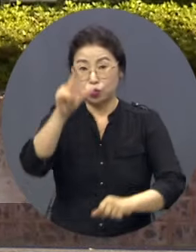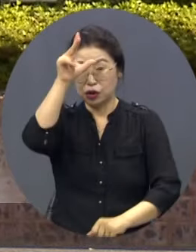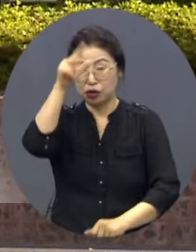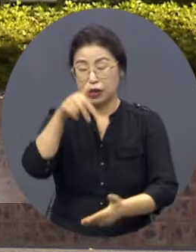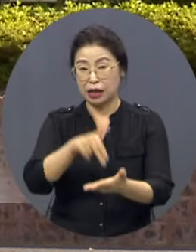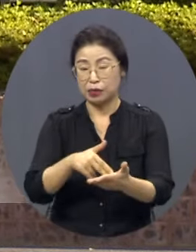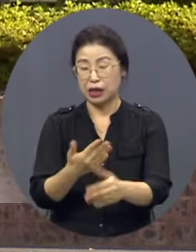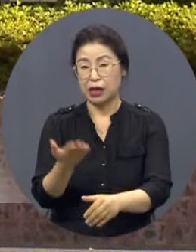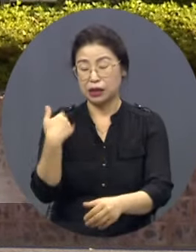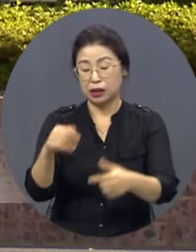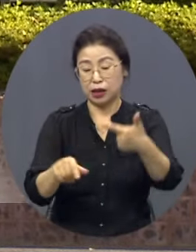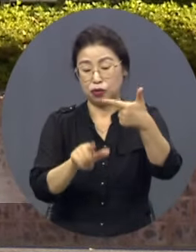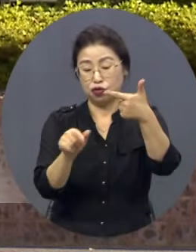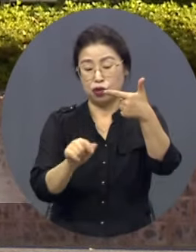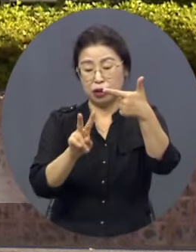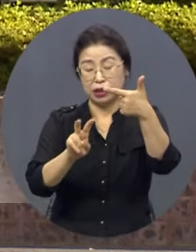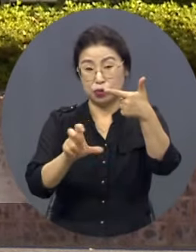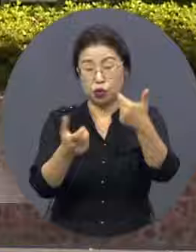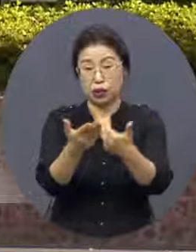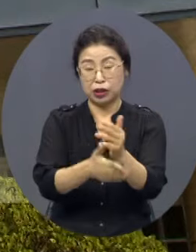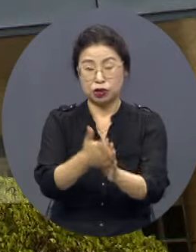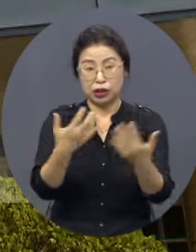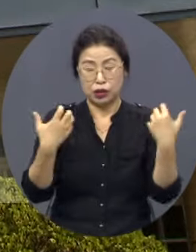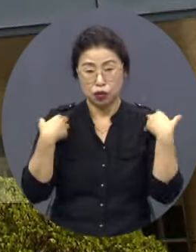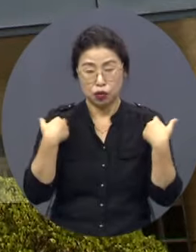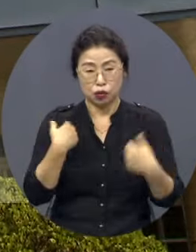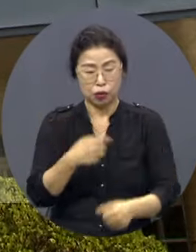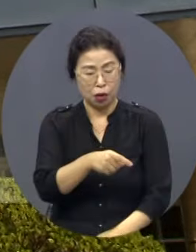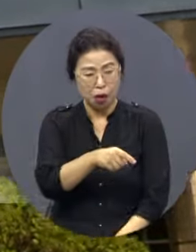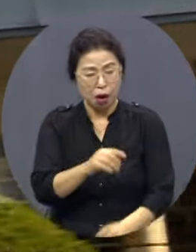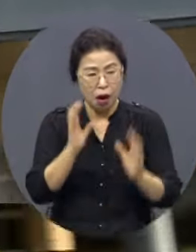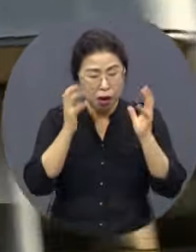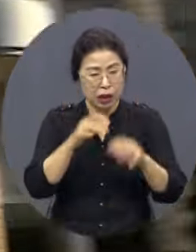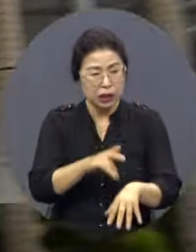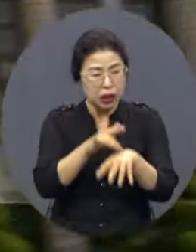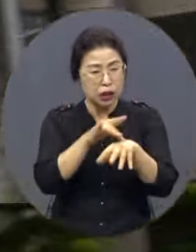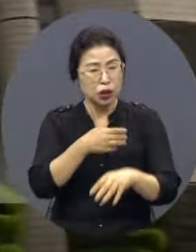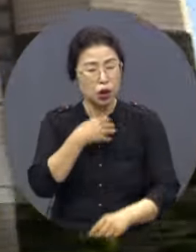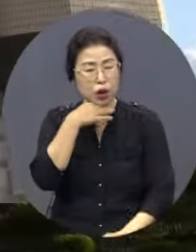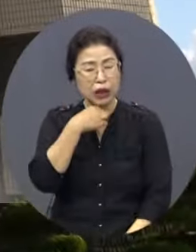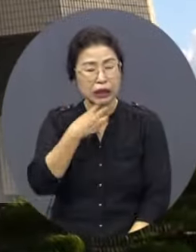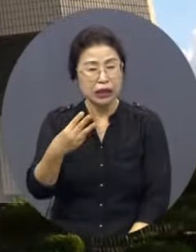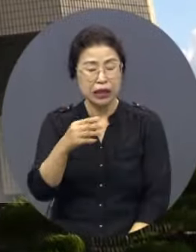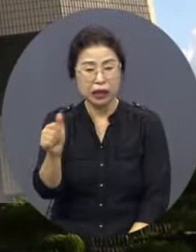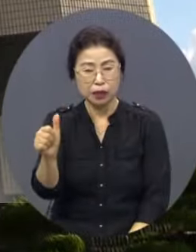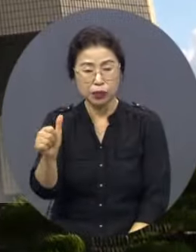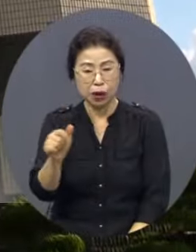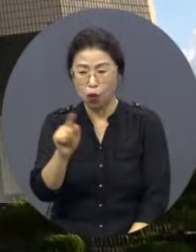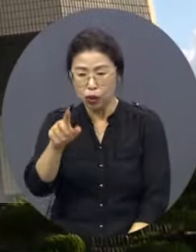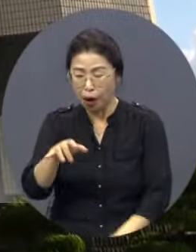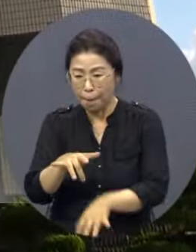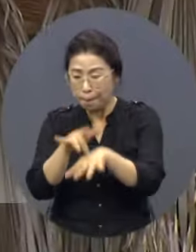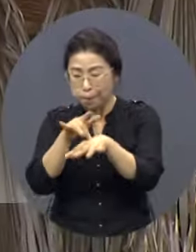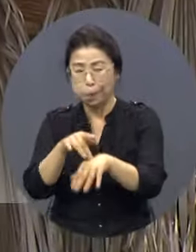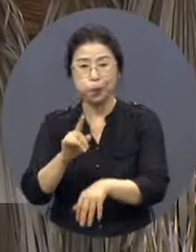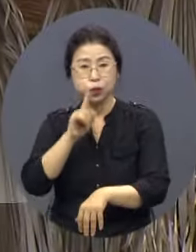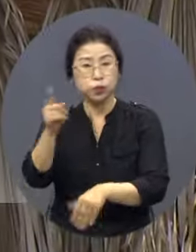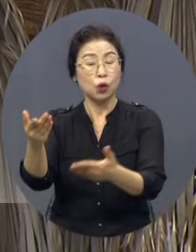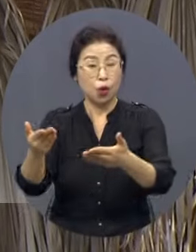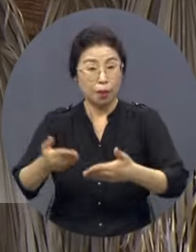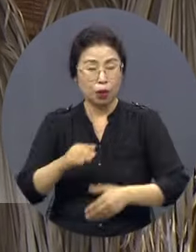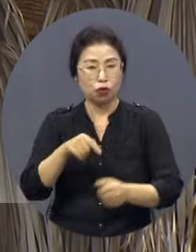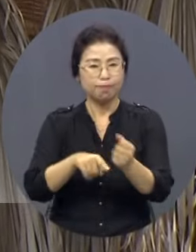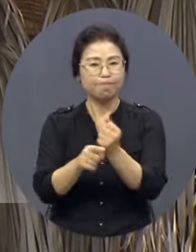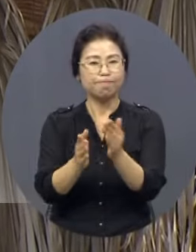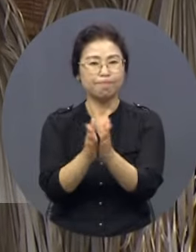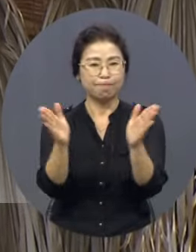제주동부경찰서는 지난달 25일 제주시로부터 위기 아동으로 분류된 3살 남자아이의 행방이 묘연하다는 신고를 받고